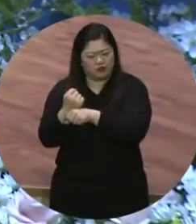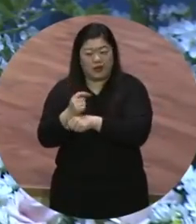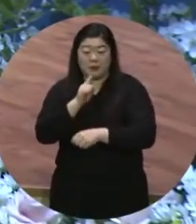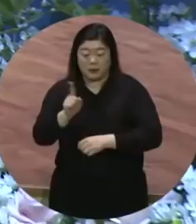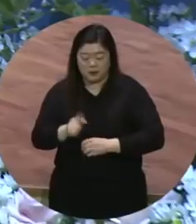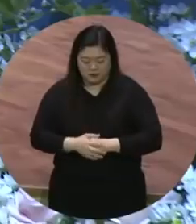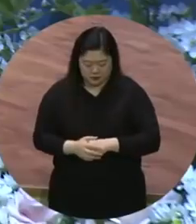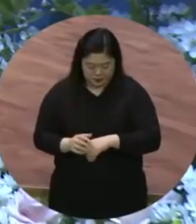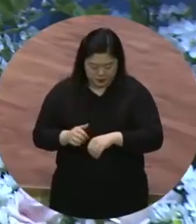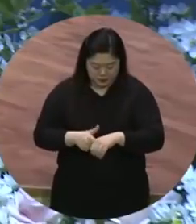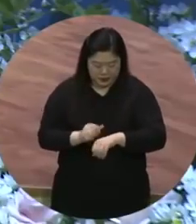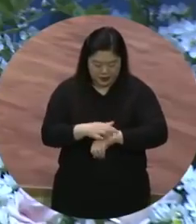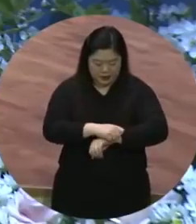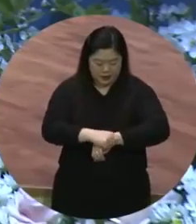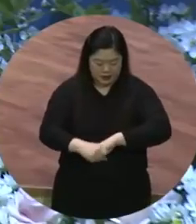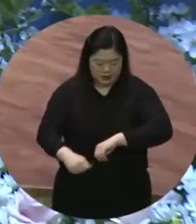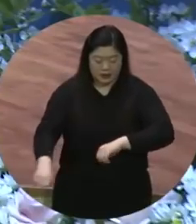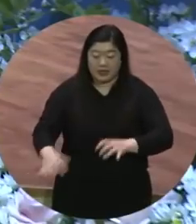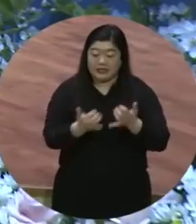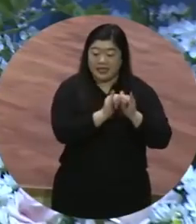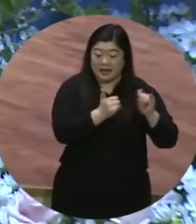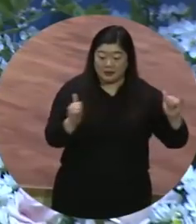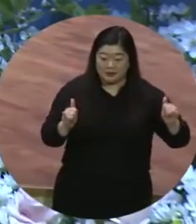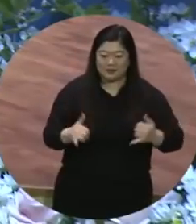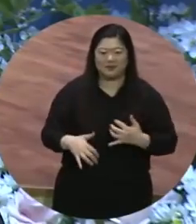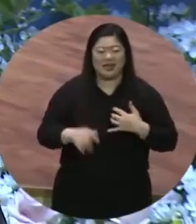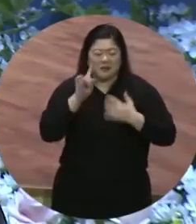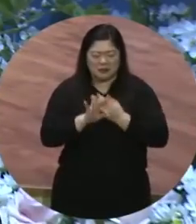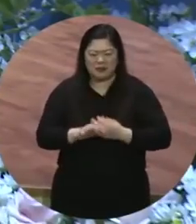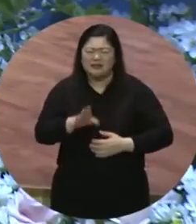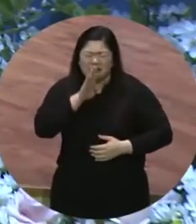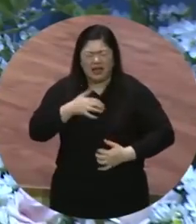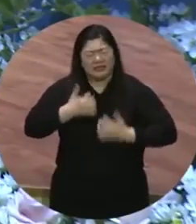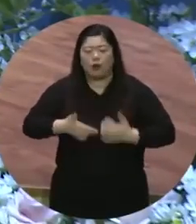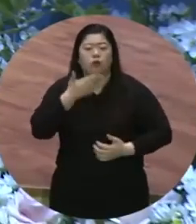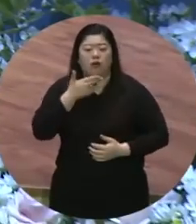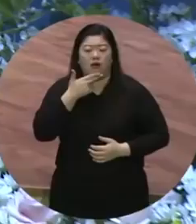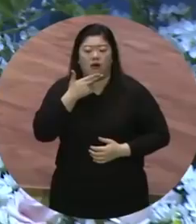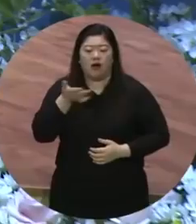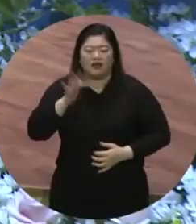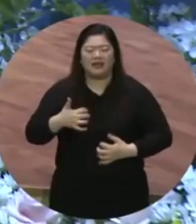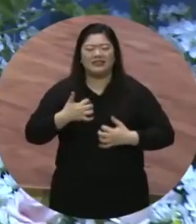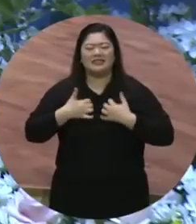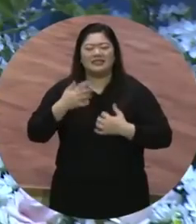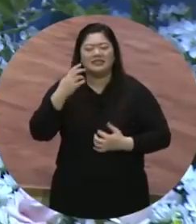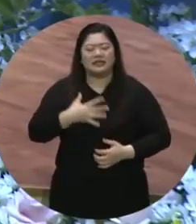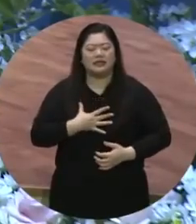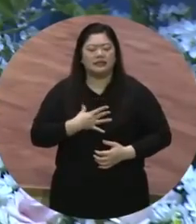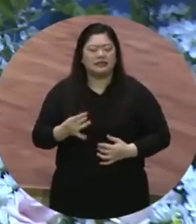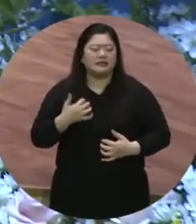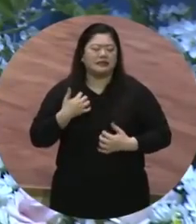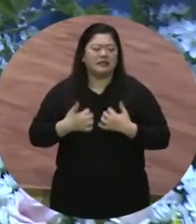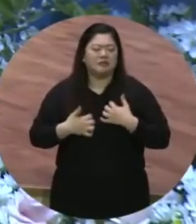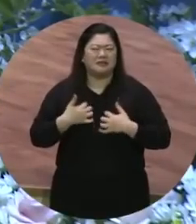기쁘지 않아도 자꾸만 기쁜 척하면 나중에 기뻐진다 그랬어요.